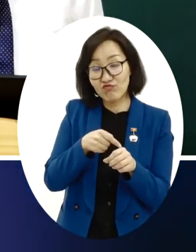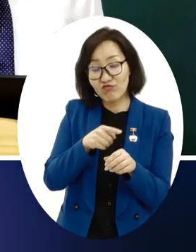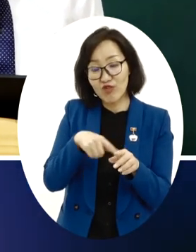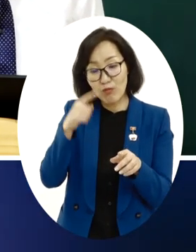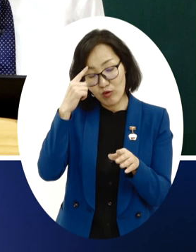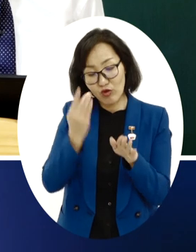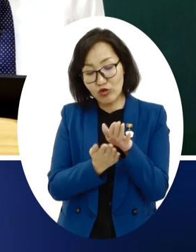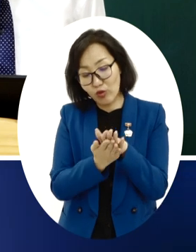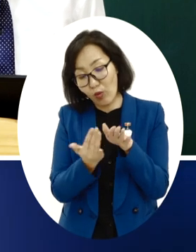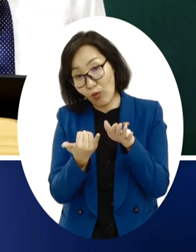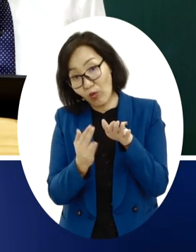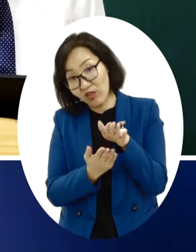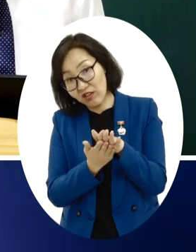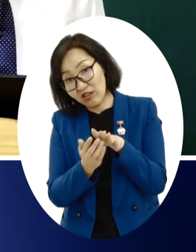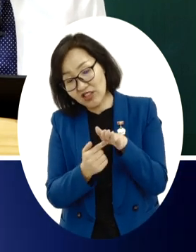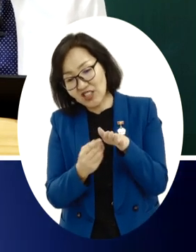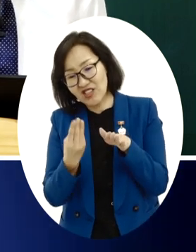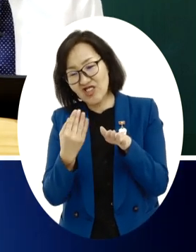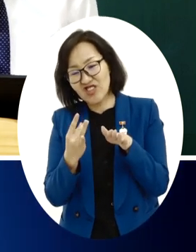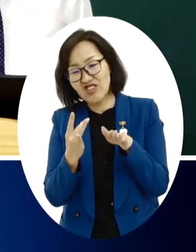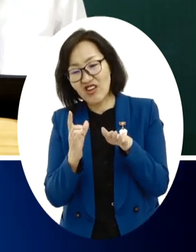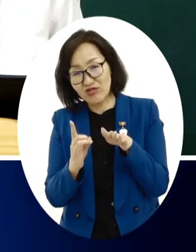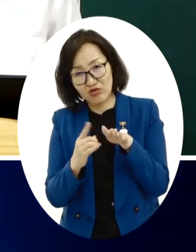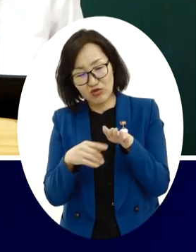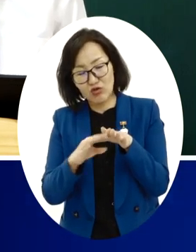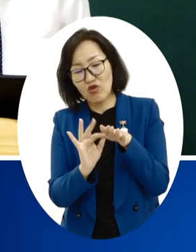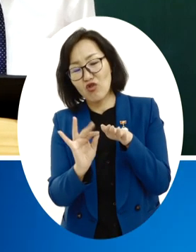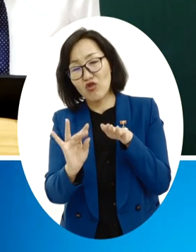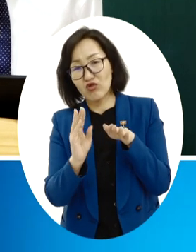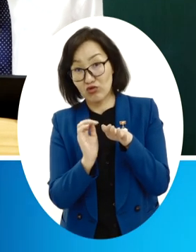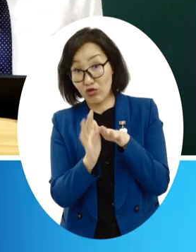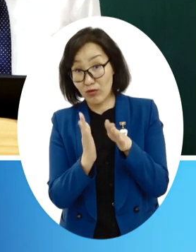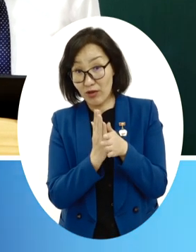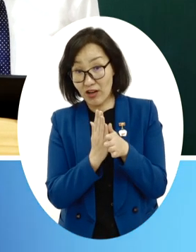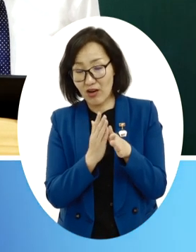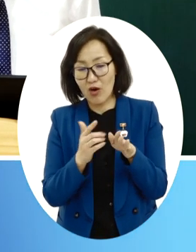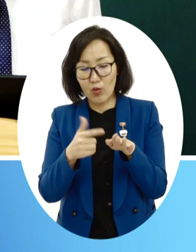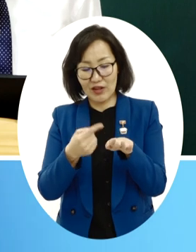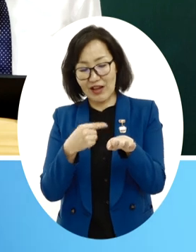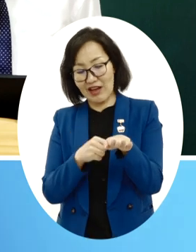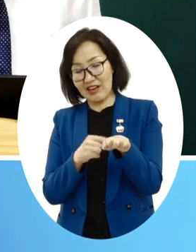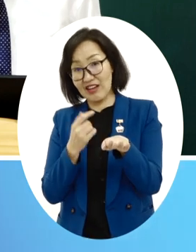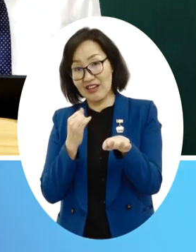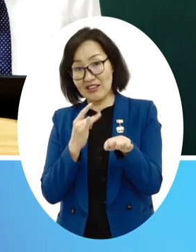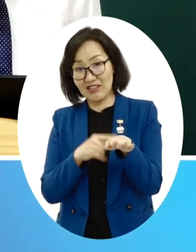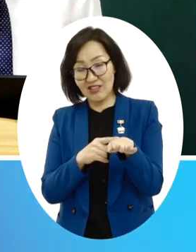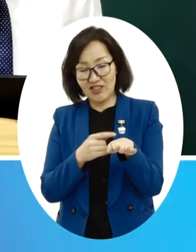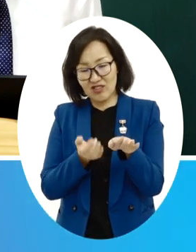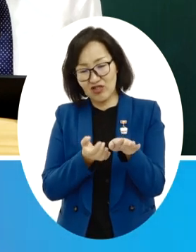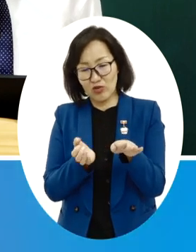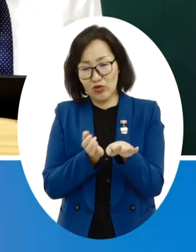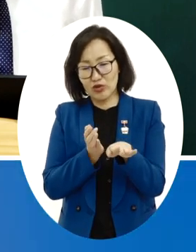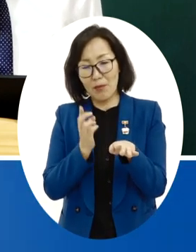Монгол хотлын уул нь ширэн, эсгийн, ширмэл гэсэн төрлүүд бий. гутлын үсгийн аргасыг ул олон зулагтай